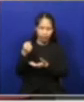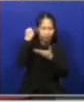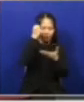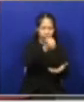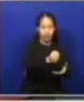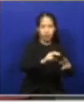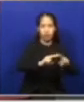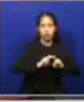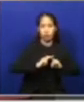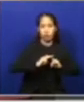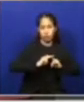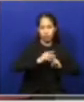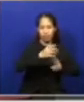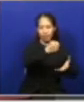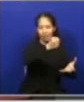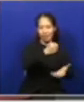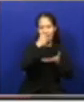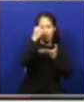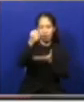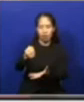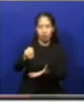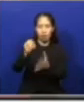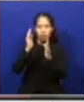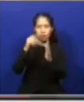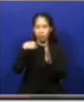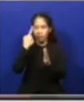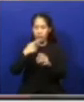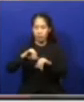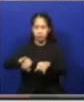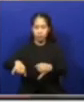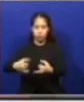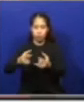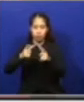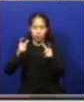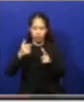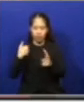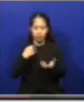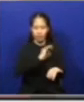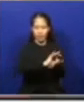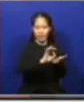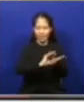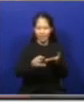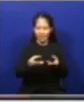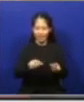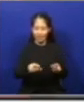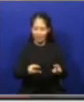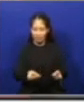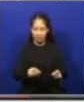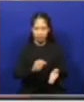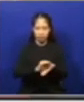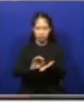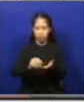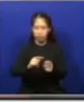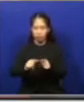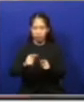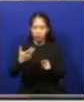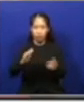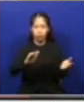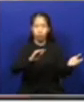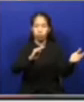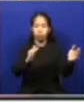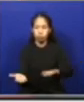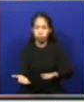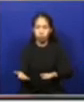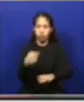าไปให้คนตัวใหญ่นะคะเขาก็เอาไปซื้อที่ดินซื้ออสังหากันสุดท้ายก็มาล้มฟูกเสร็จใครดูแ